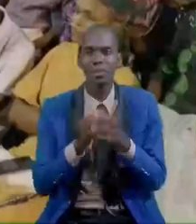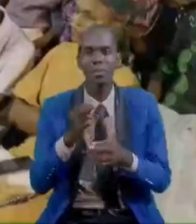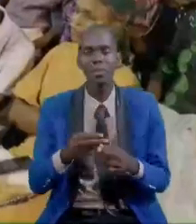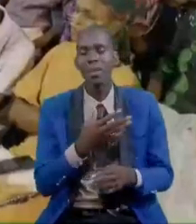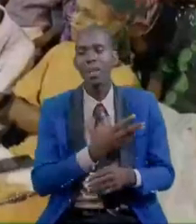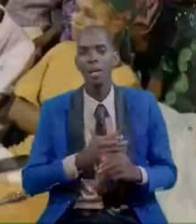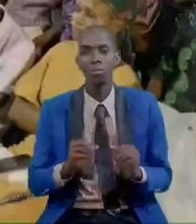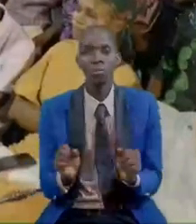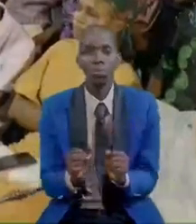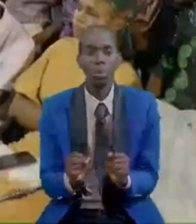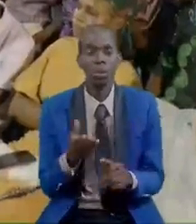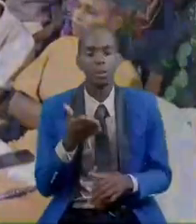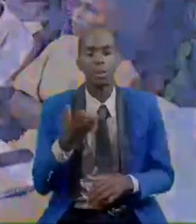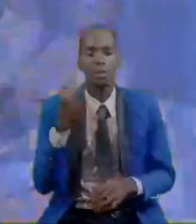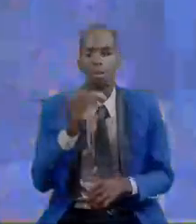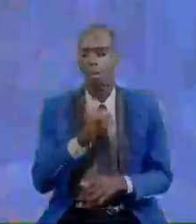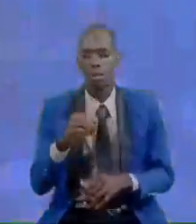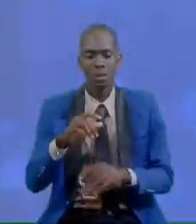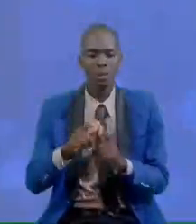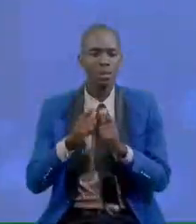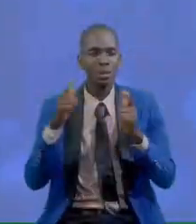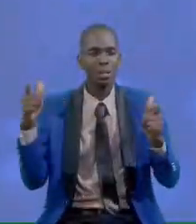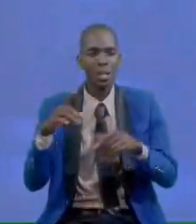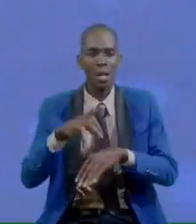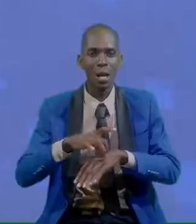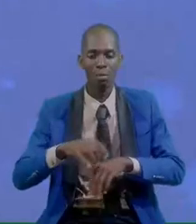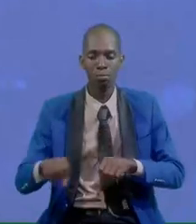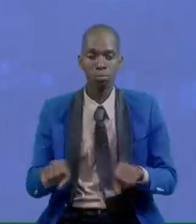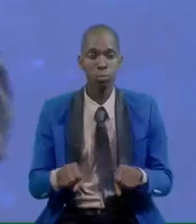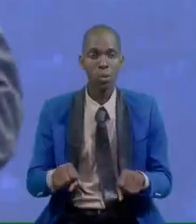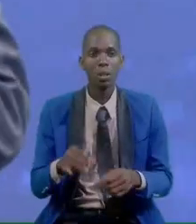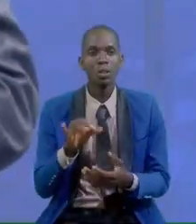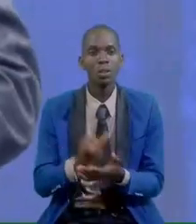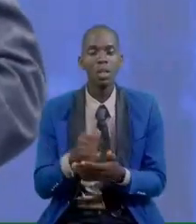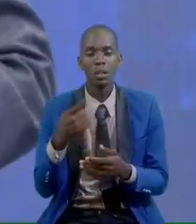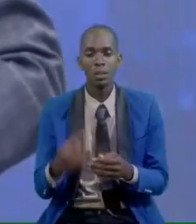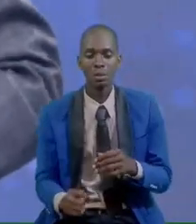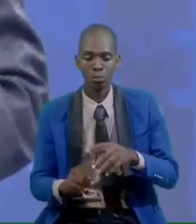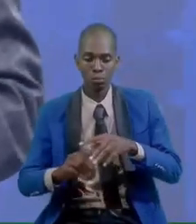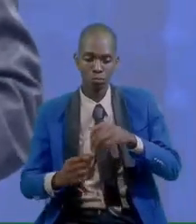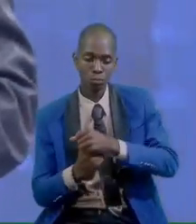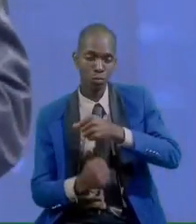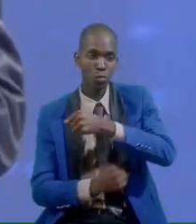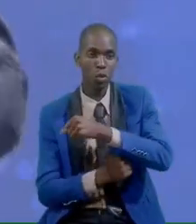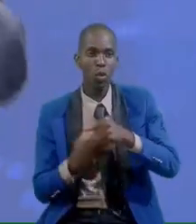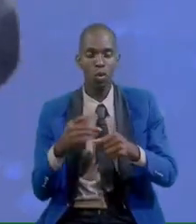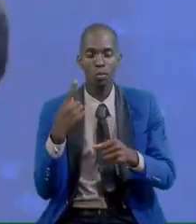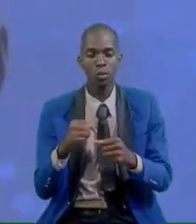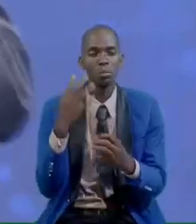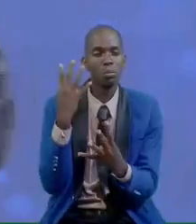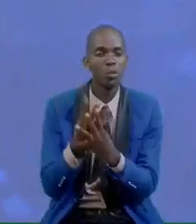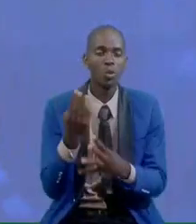se fit un grand tremblement de terre, en sorte que les fondements de la prison furent